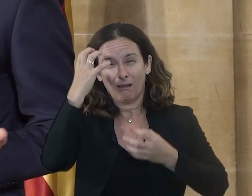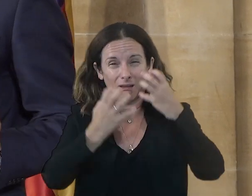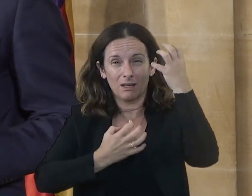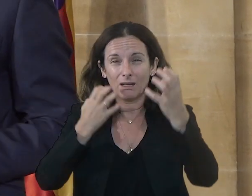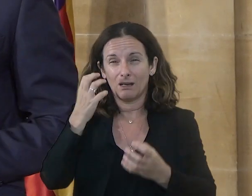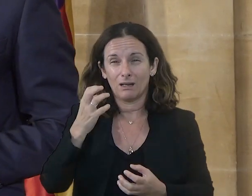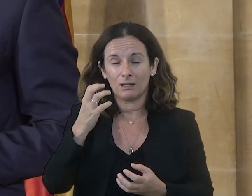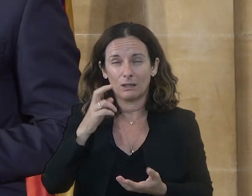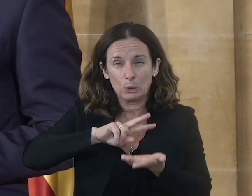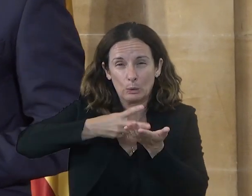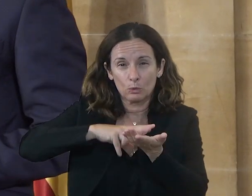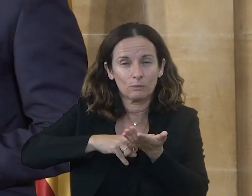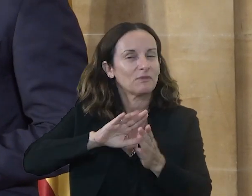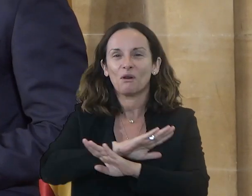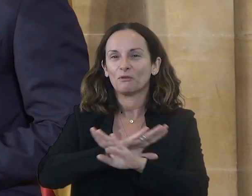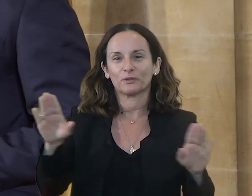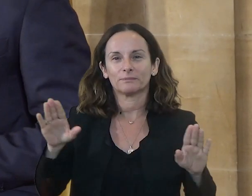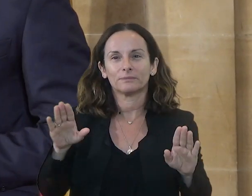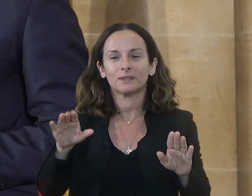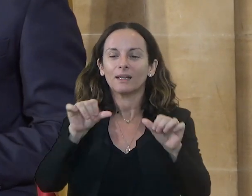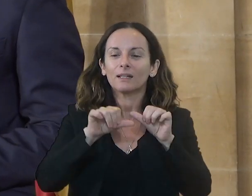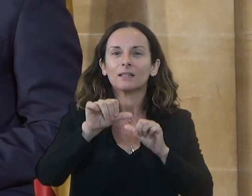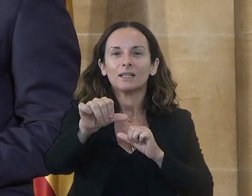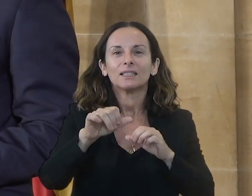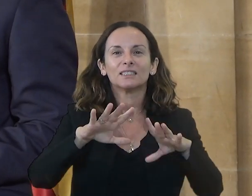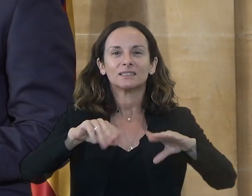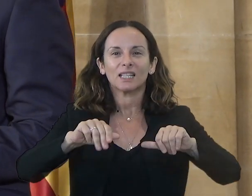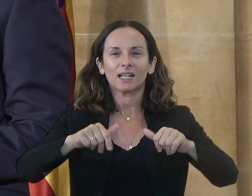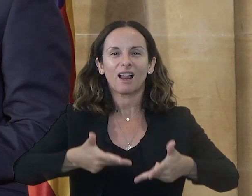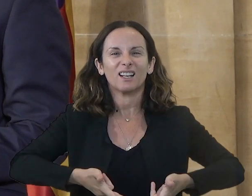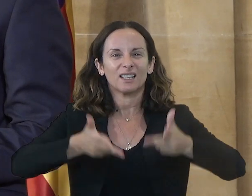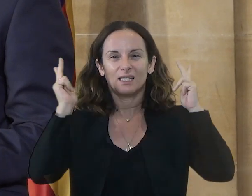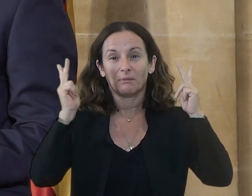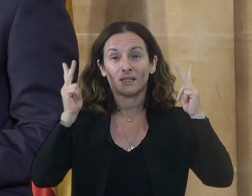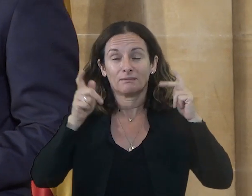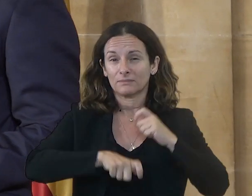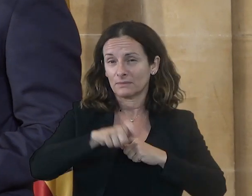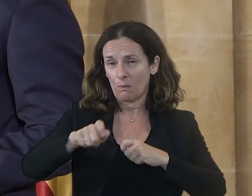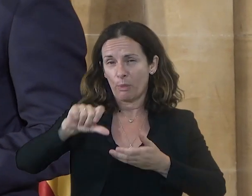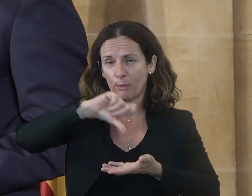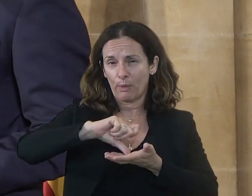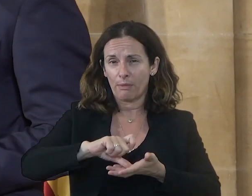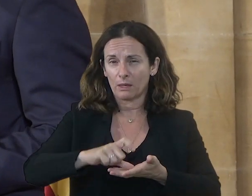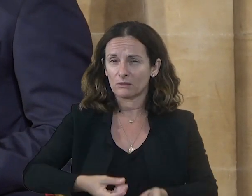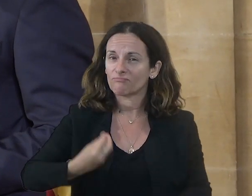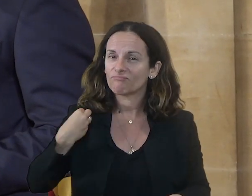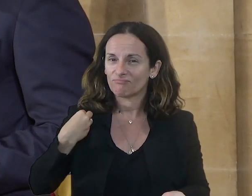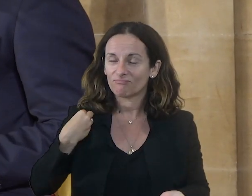acabar aquest malson i lluitar per la llibertat d'aquesta terra, tal com ens han demanat els ciutadans de